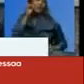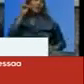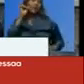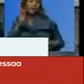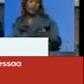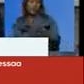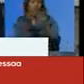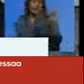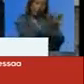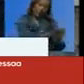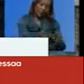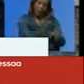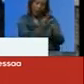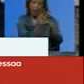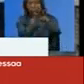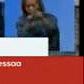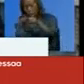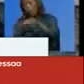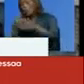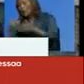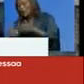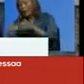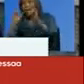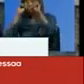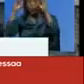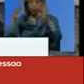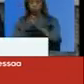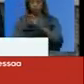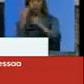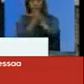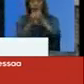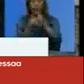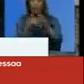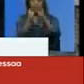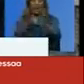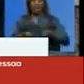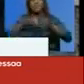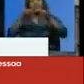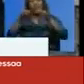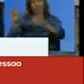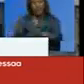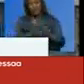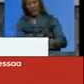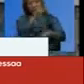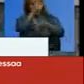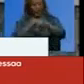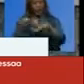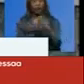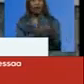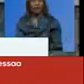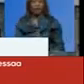ምዕራፍ ዘግተን በብሔራዊ መግባባት ወደ ቀጣይ ብሩህ ሀገራዊ ምዕራፍ እንሸጋገር ዘንድ ጥሪን